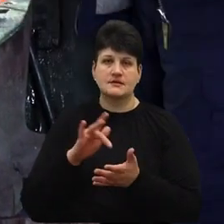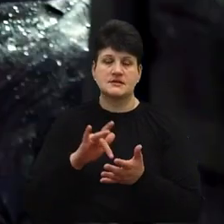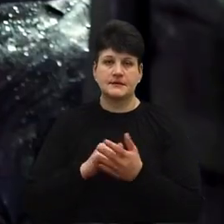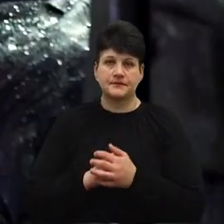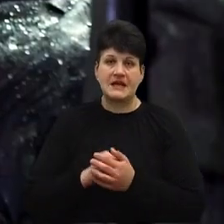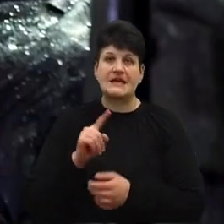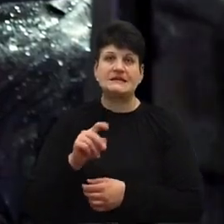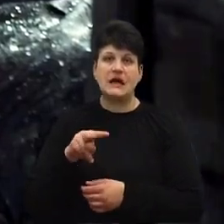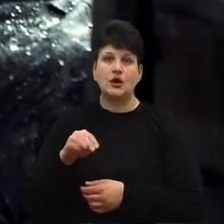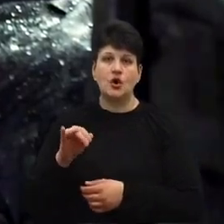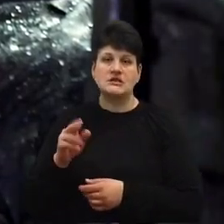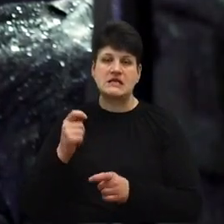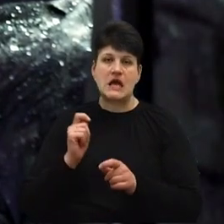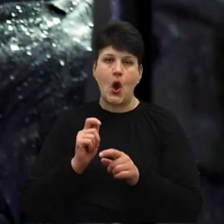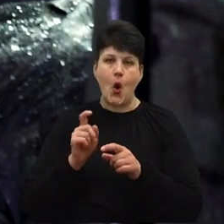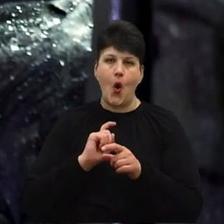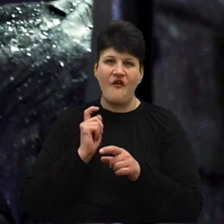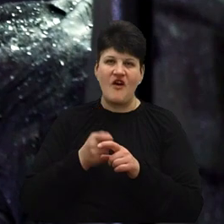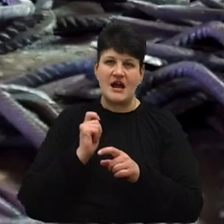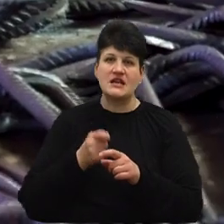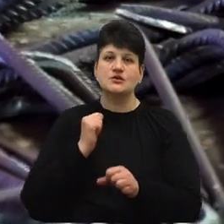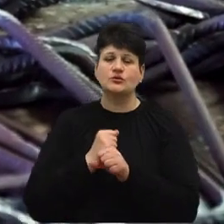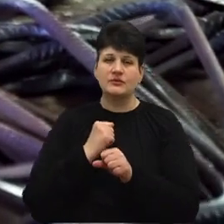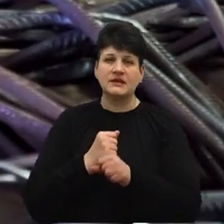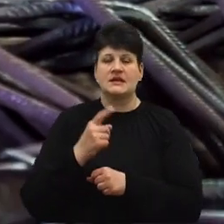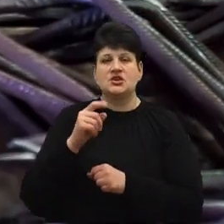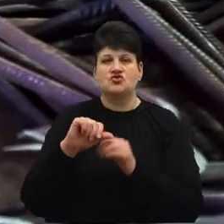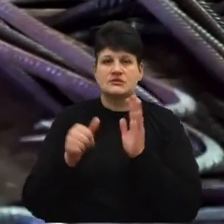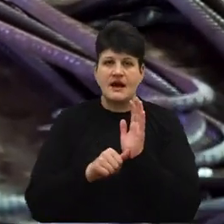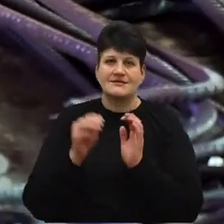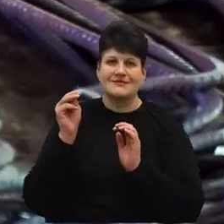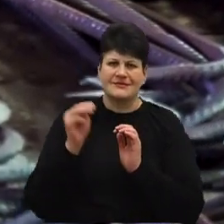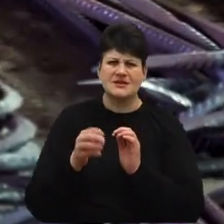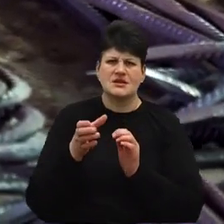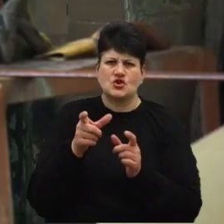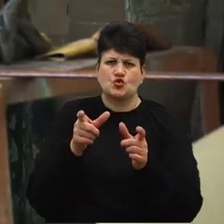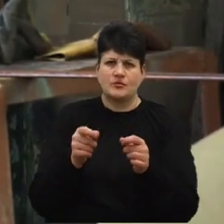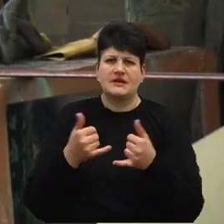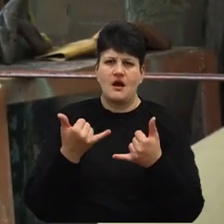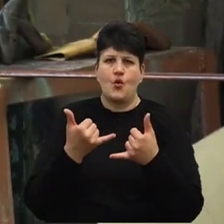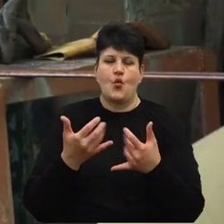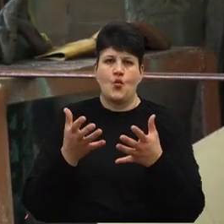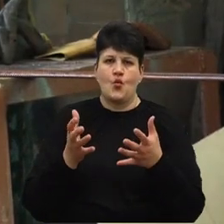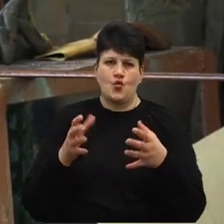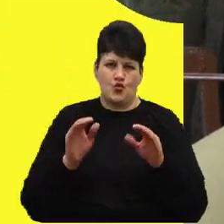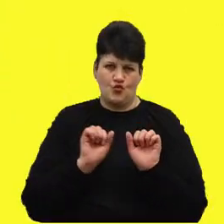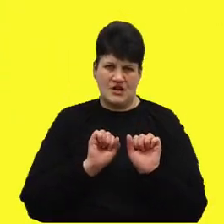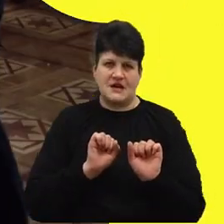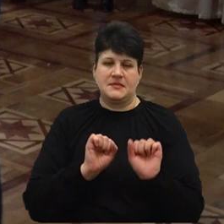Залозецькі ковалі за півтора року виготовили майже 16 тисяч скоб для укріплення бліндажів українських бійців.